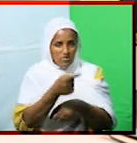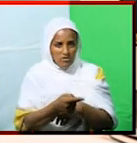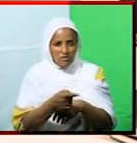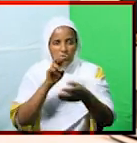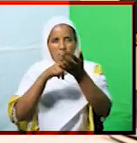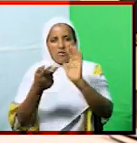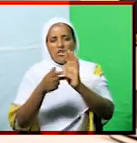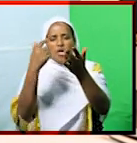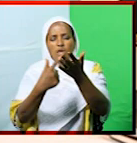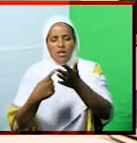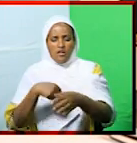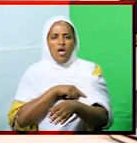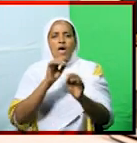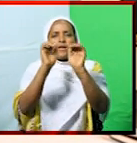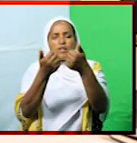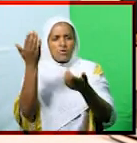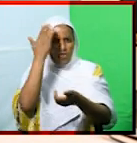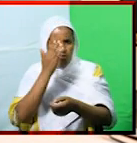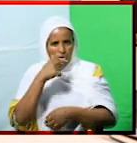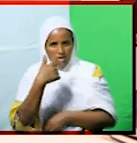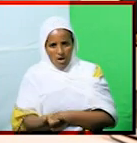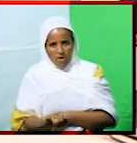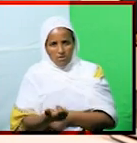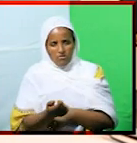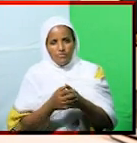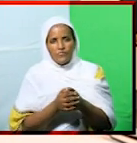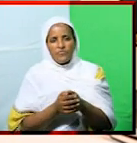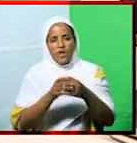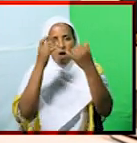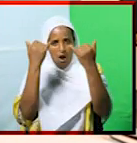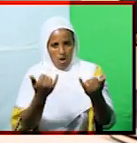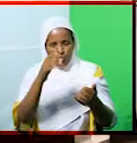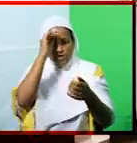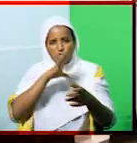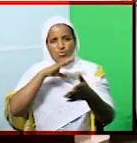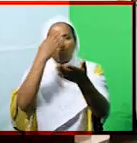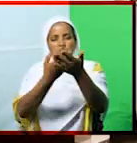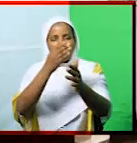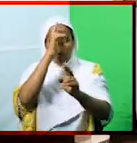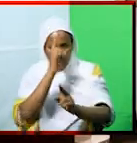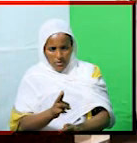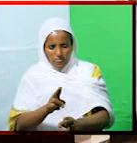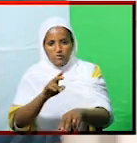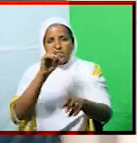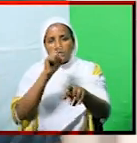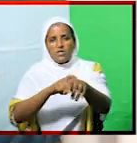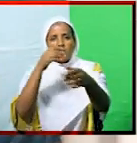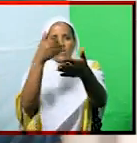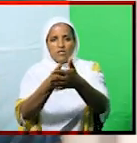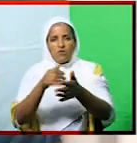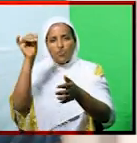አድህኖቶ ብሏል። ለእናንተ ይብላኝላችሁ እንጂ ለእኔስ የከበረች መስዋዕት